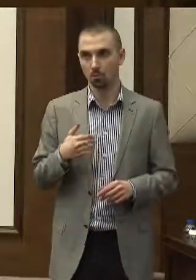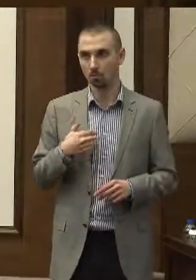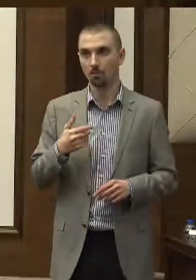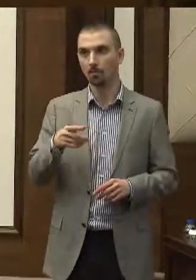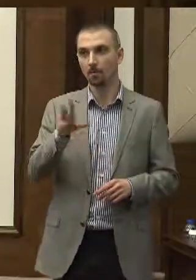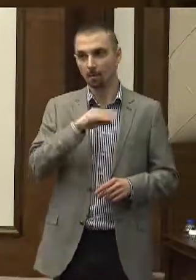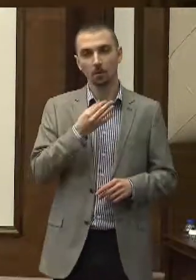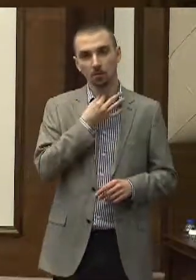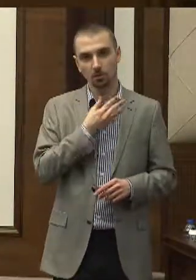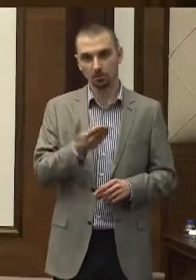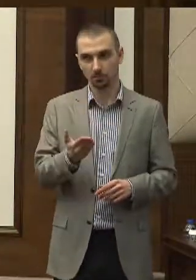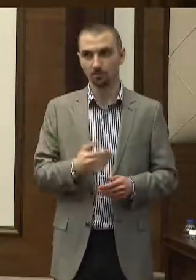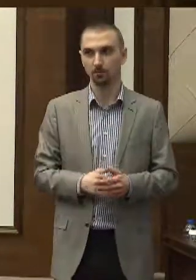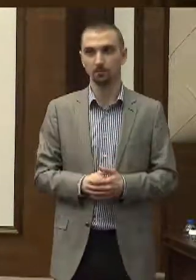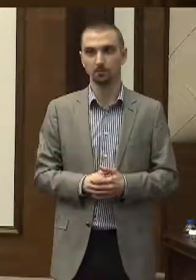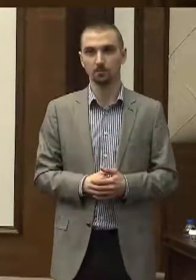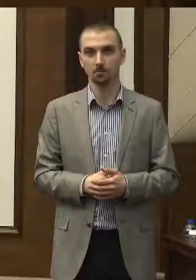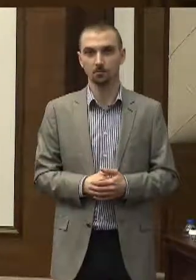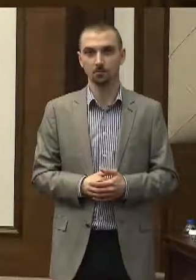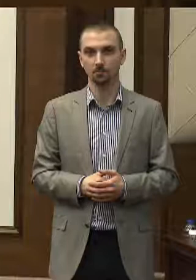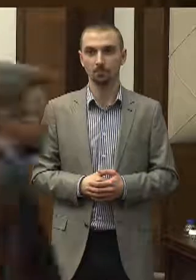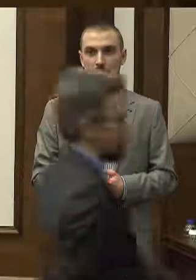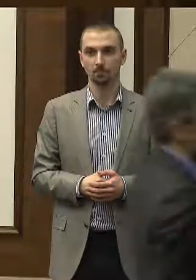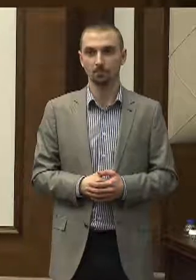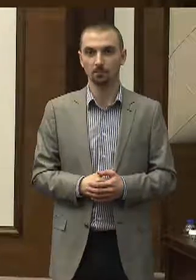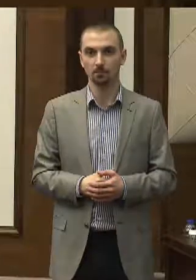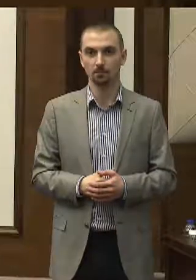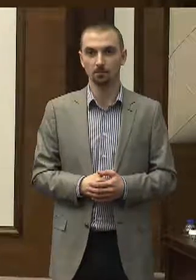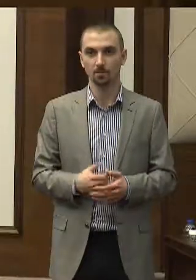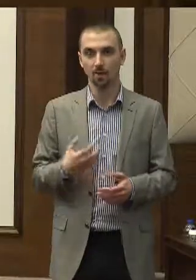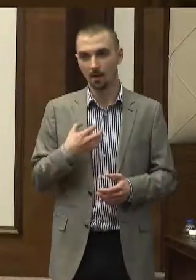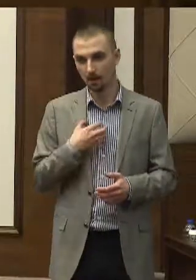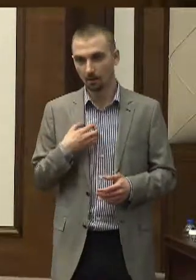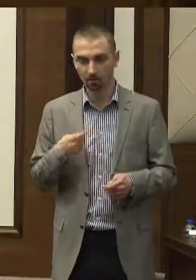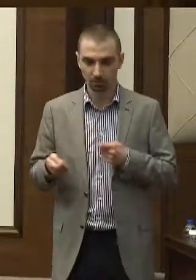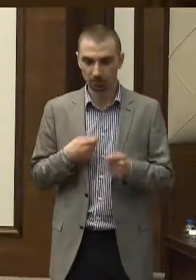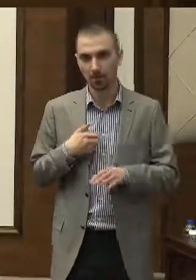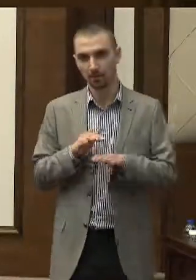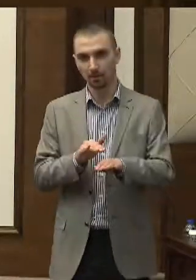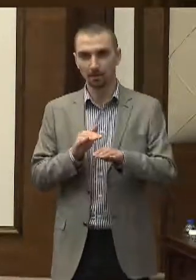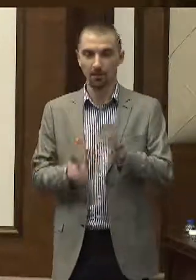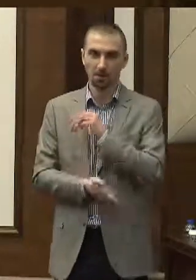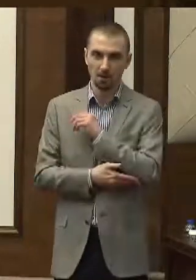Onlara teşekkür ediyorum. Etmedikleri için teşekkür ediyorum. Biz kendi yağımızda kavruluyoruz dediler.